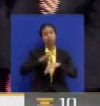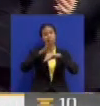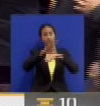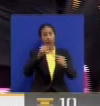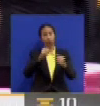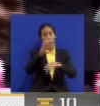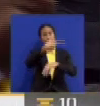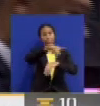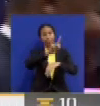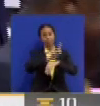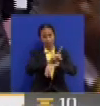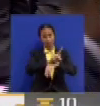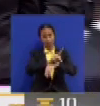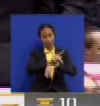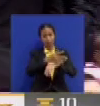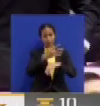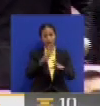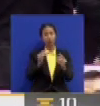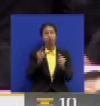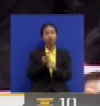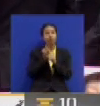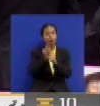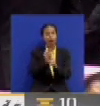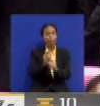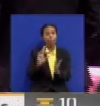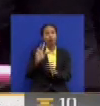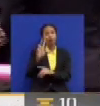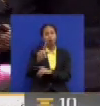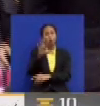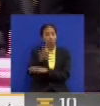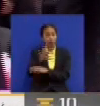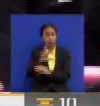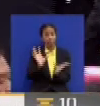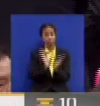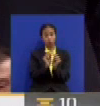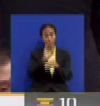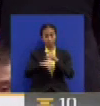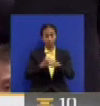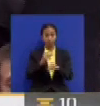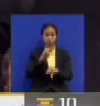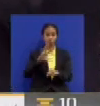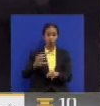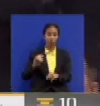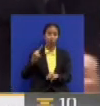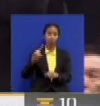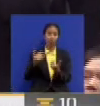แล้วไปหากาวเหว่าก ับงูเห่าอีกแล้ว แล้วก็มีนกสองหัวด้วยนะประเทศนกสองหัวก็มีอยู่และที่น่าสนใ